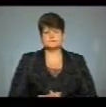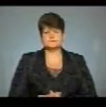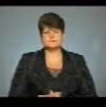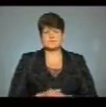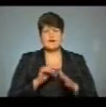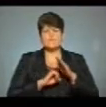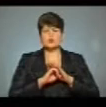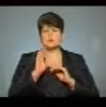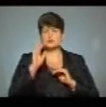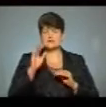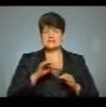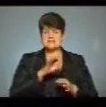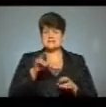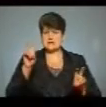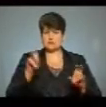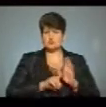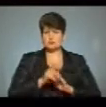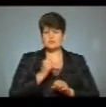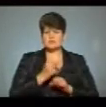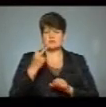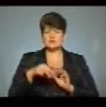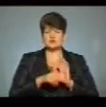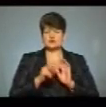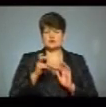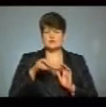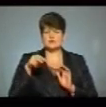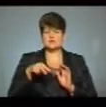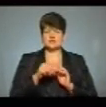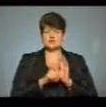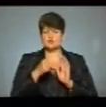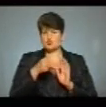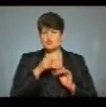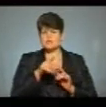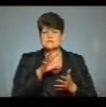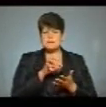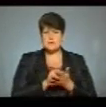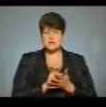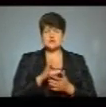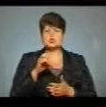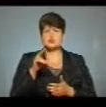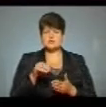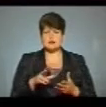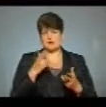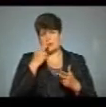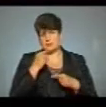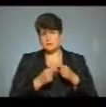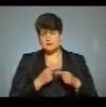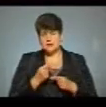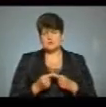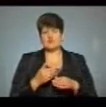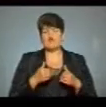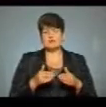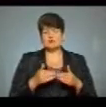Фонд «Майбутнє сиріт» почав діяти 26 квітня 2006 року. Він займається соціальною адаптацією